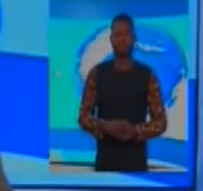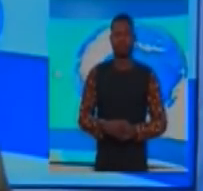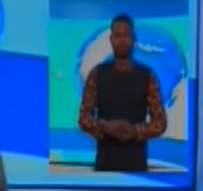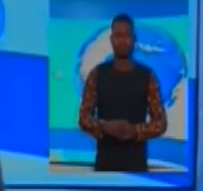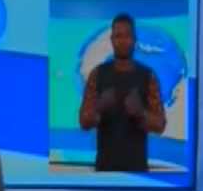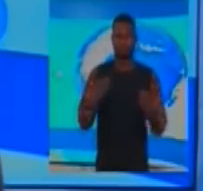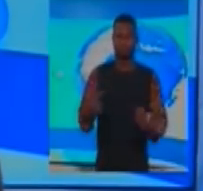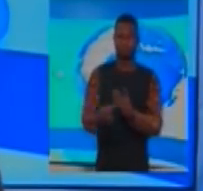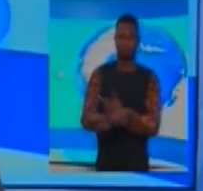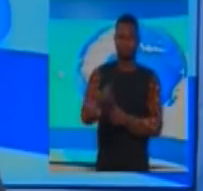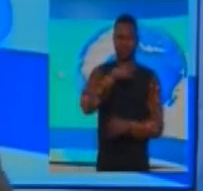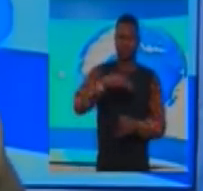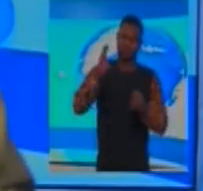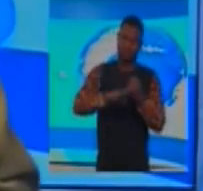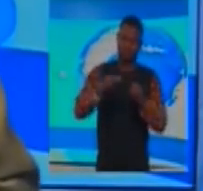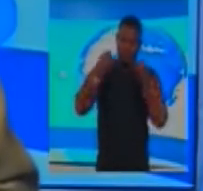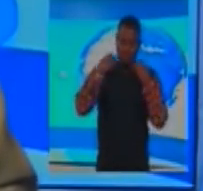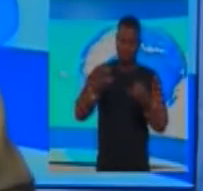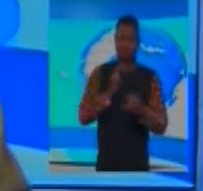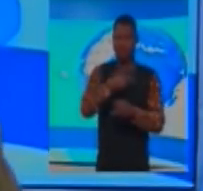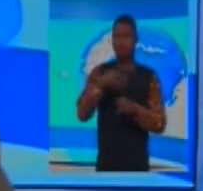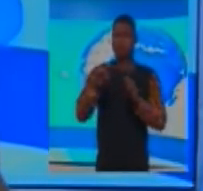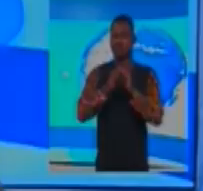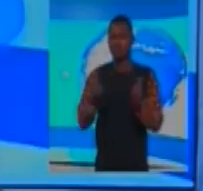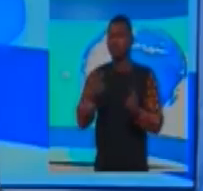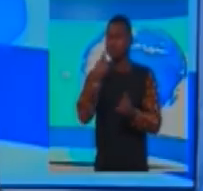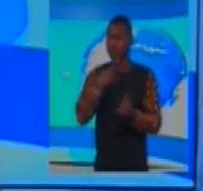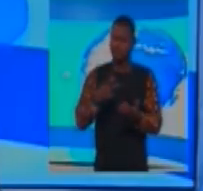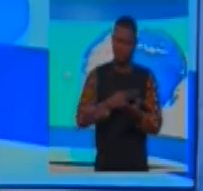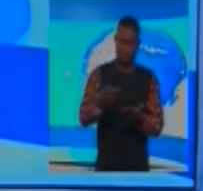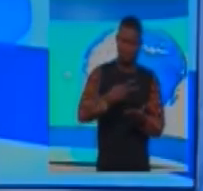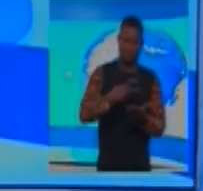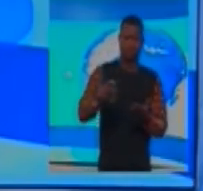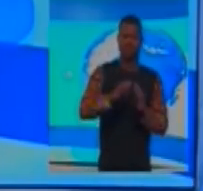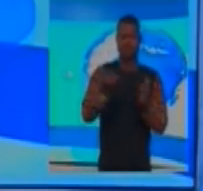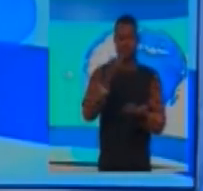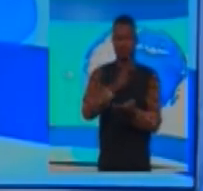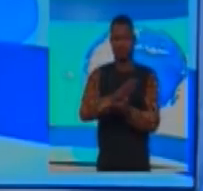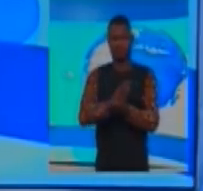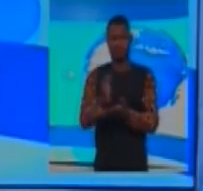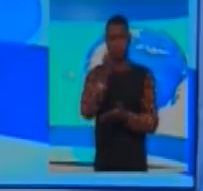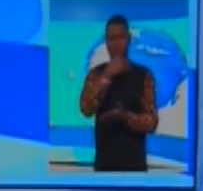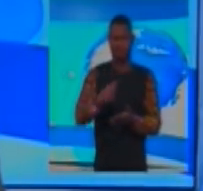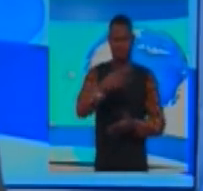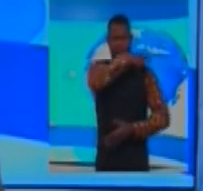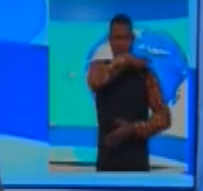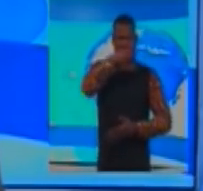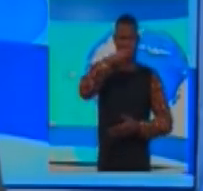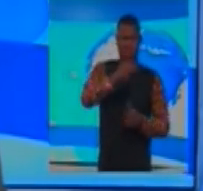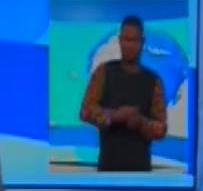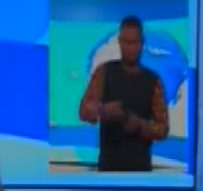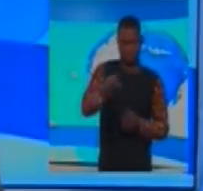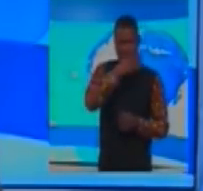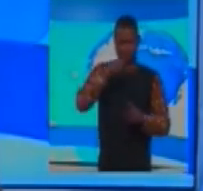À présent, le dernier point de notre journal, qui est la lecture croisée des quotidiens burkinabés, un chef terroriste et